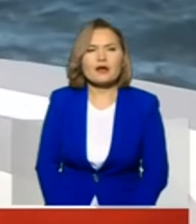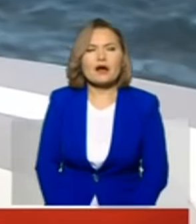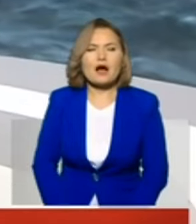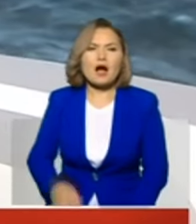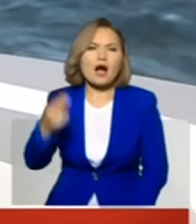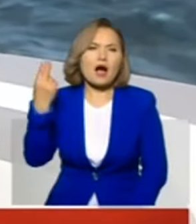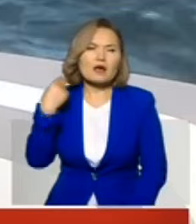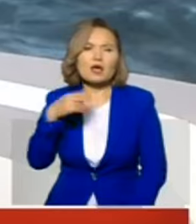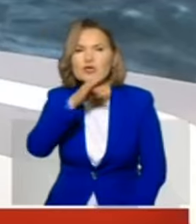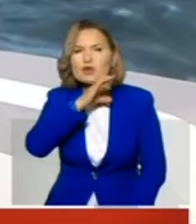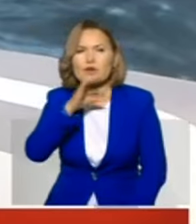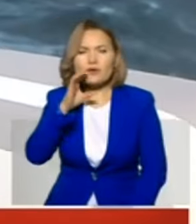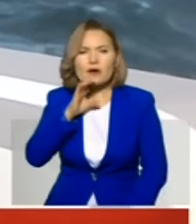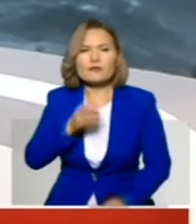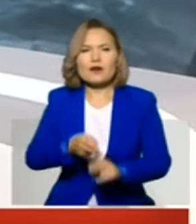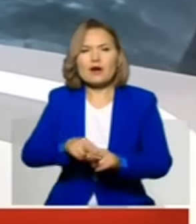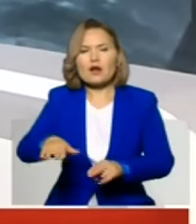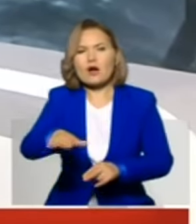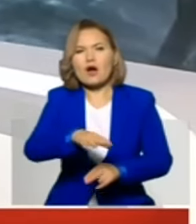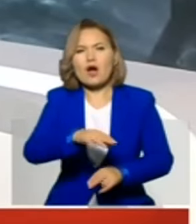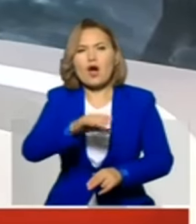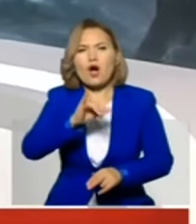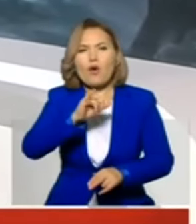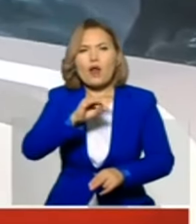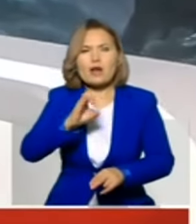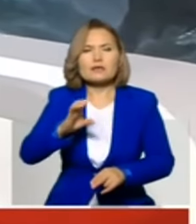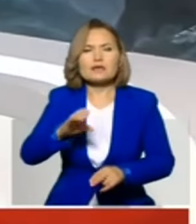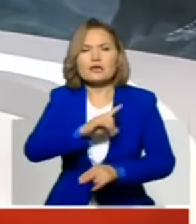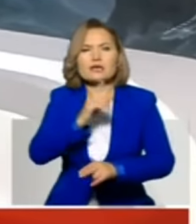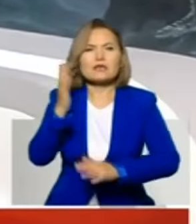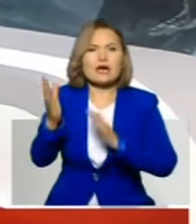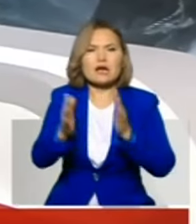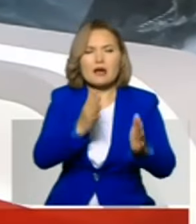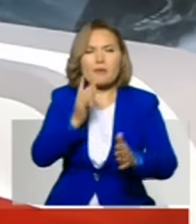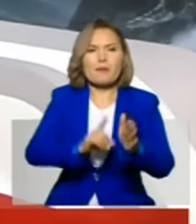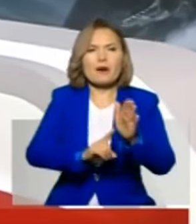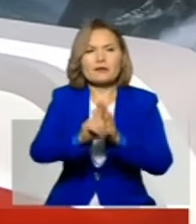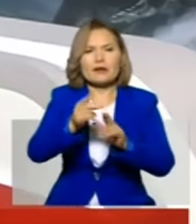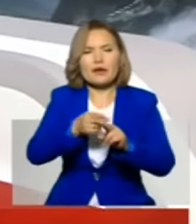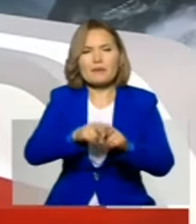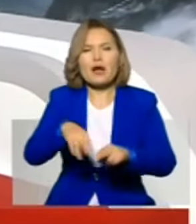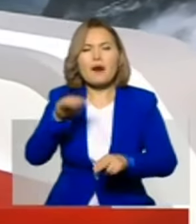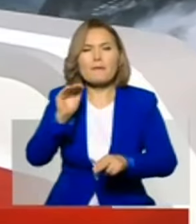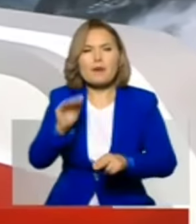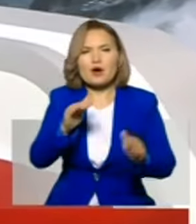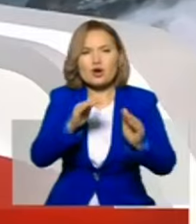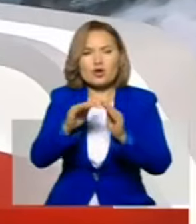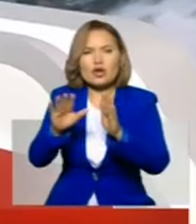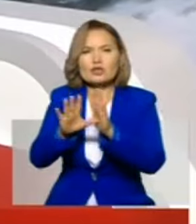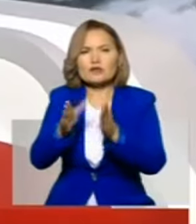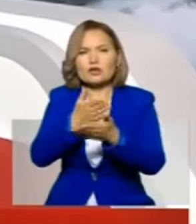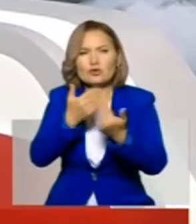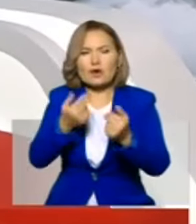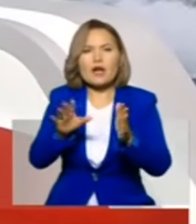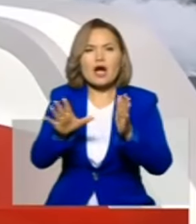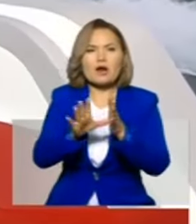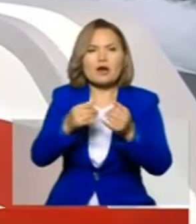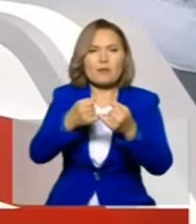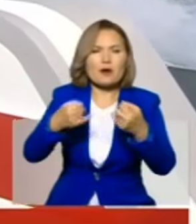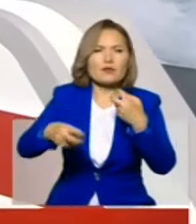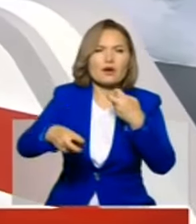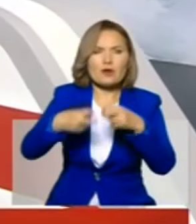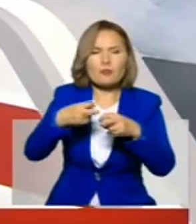Англияның солтүстік батысы Шотландия мен Уэльсте дүлей Лилиан дауылы көтерілді. Мыңға жуық үй жарықсыз қалған. Электр